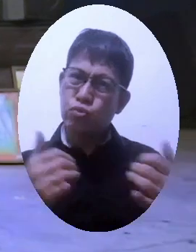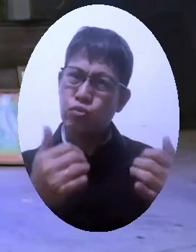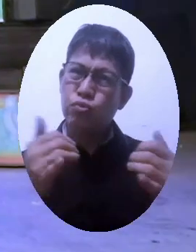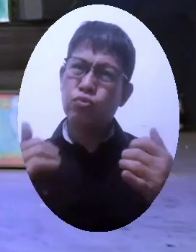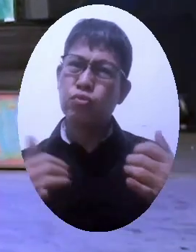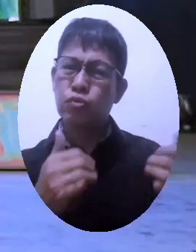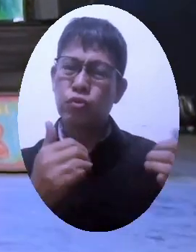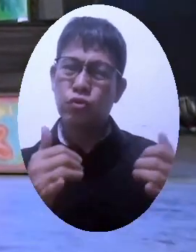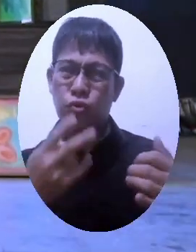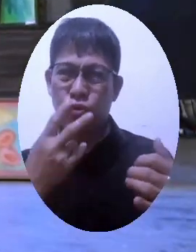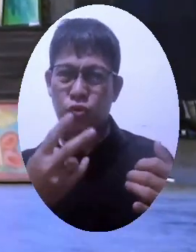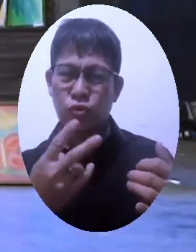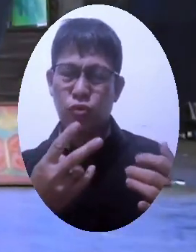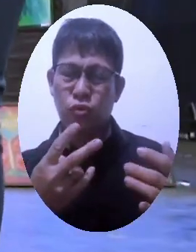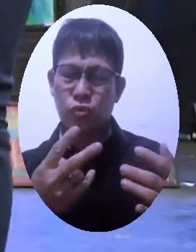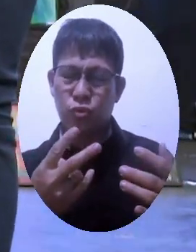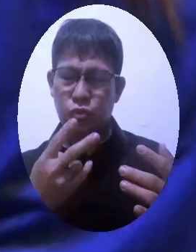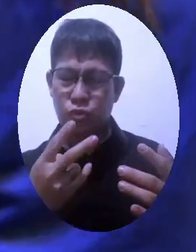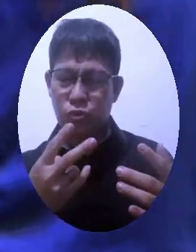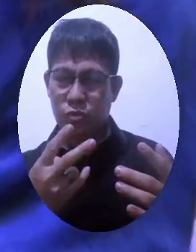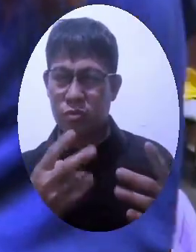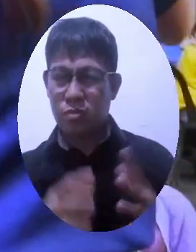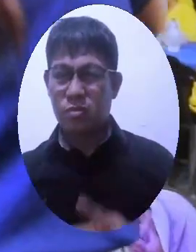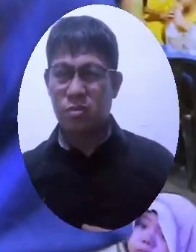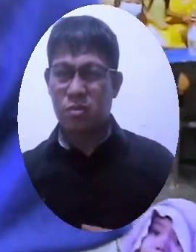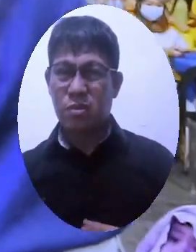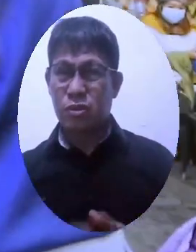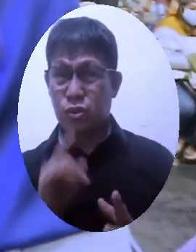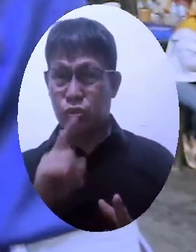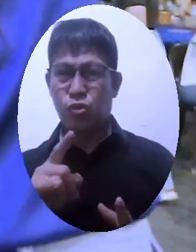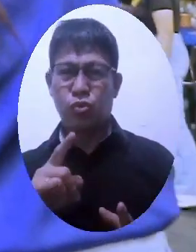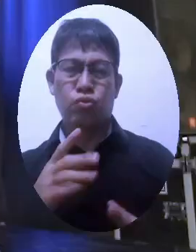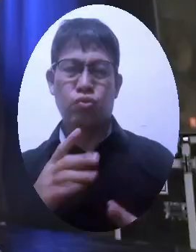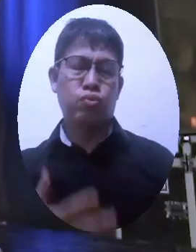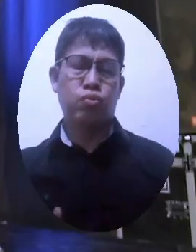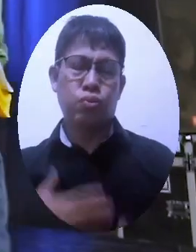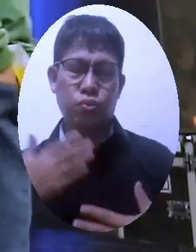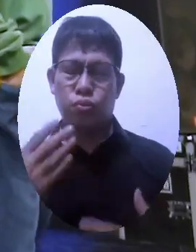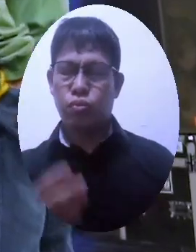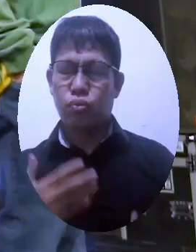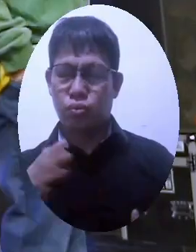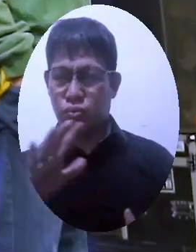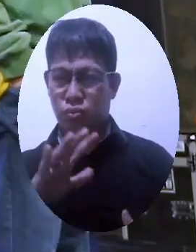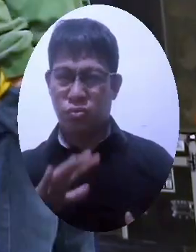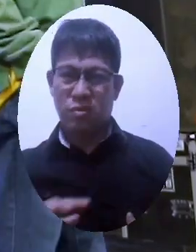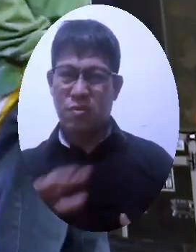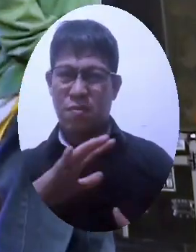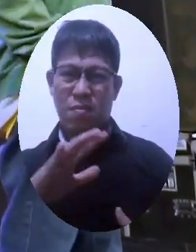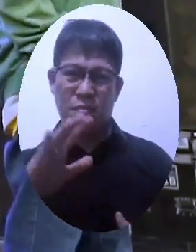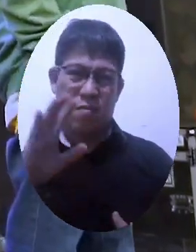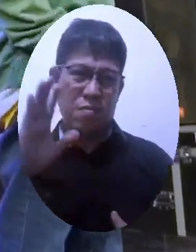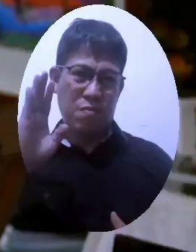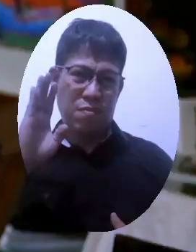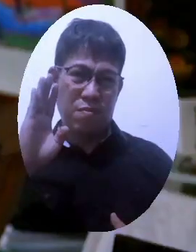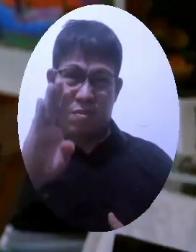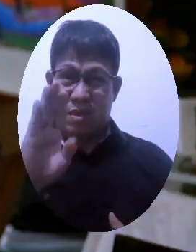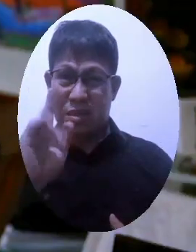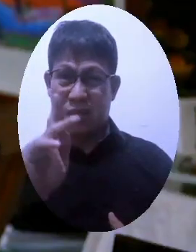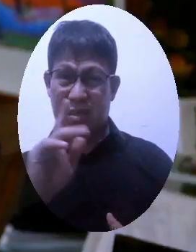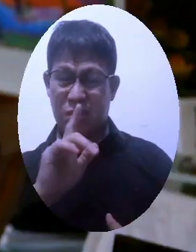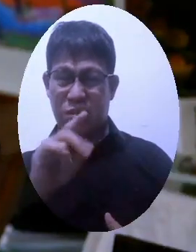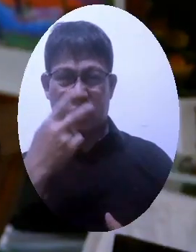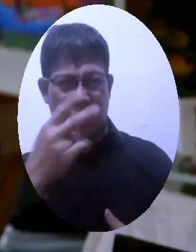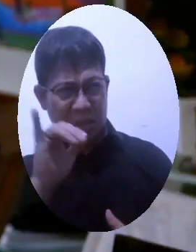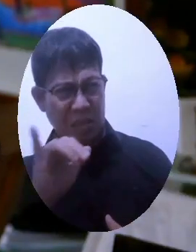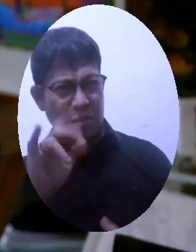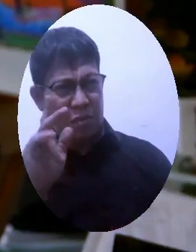Nagpalaro tayo at nag-abot ng ating mga regalo para sa Paskong ito. Lubos ang kasiyahan ng mga bata nito, lalo na sa